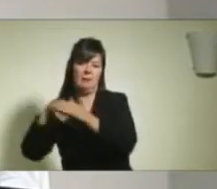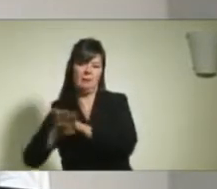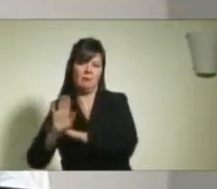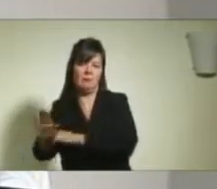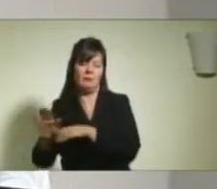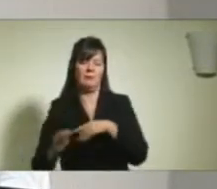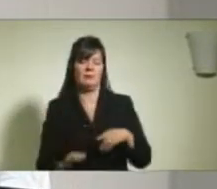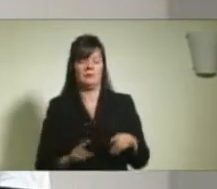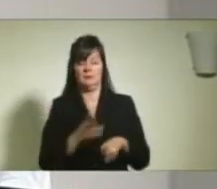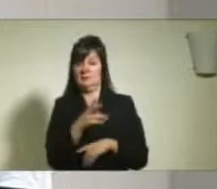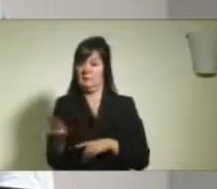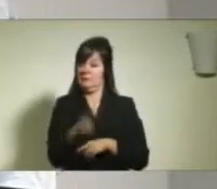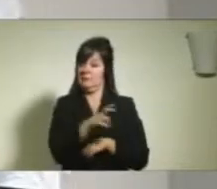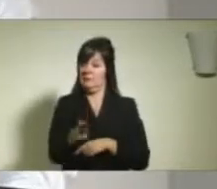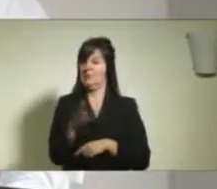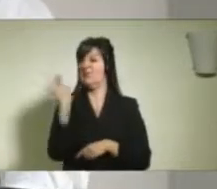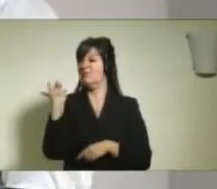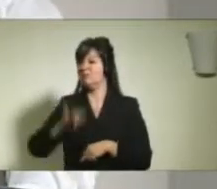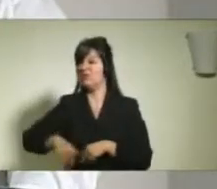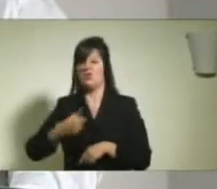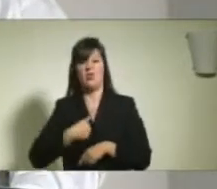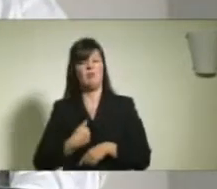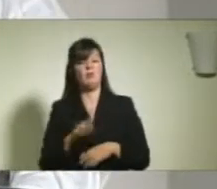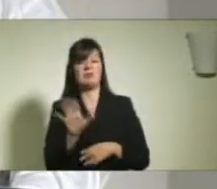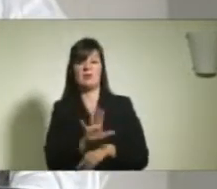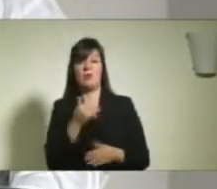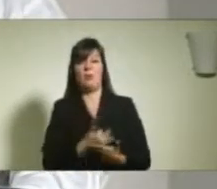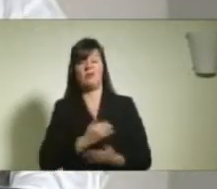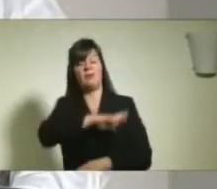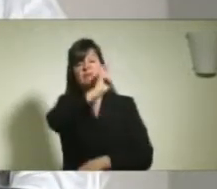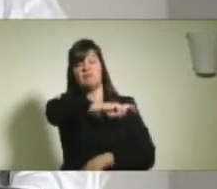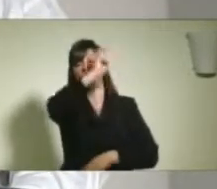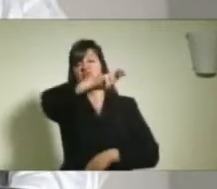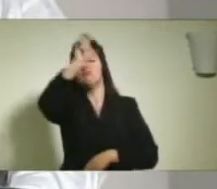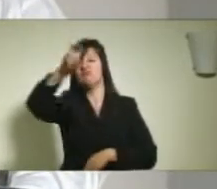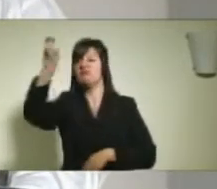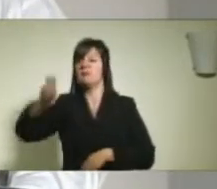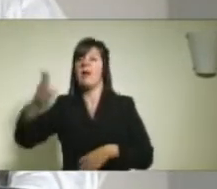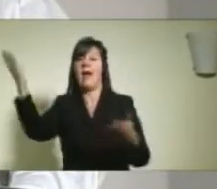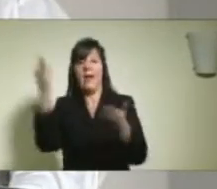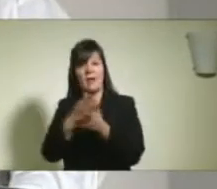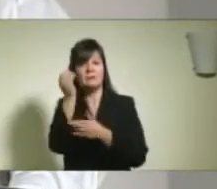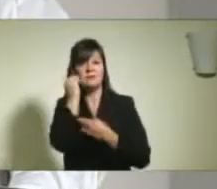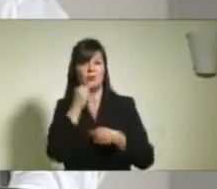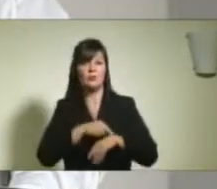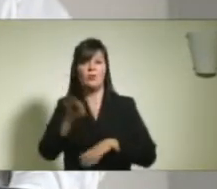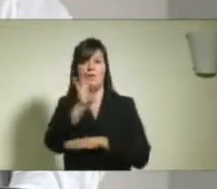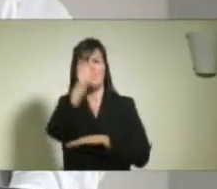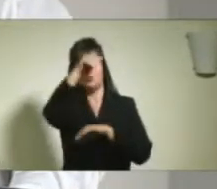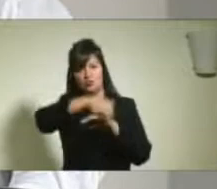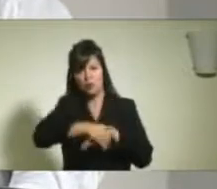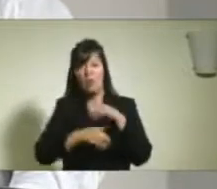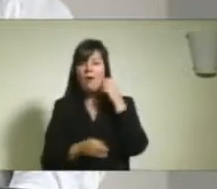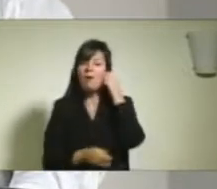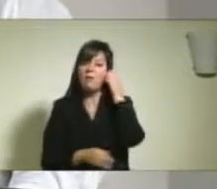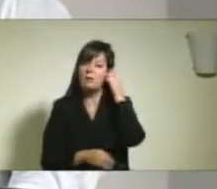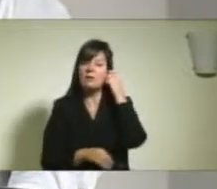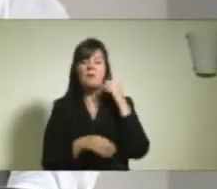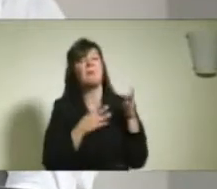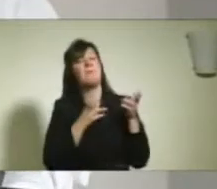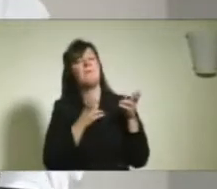c'était ça ma tournée. Je suis partie à 5 heures du matin. Je suis rentrée chez moi à 9 heures du soir. Et c'était très